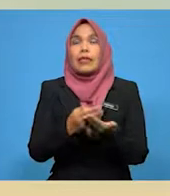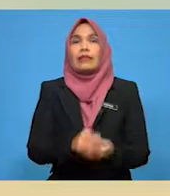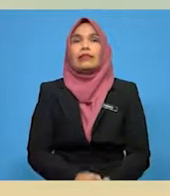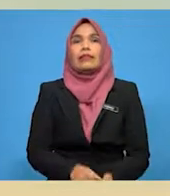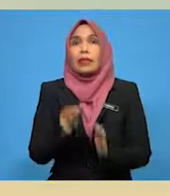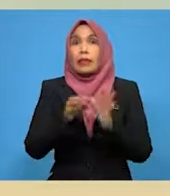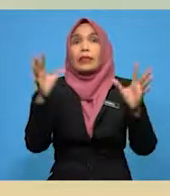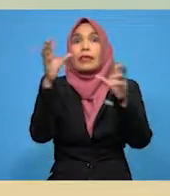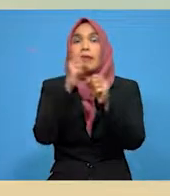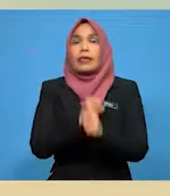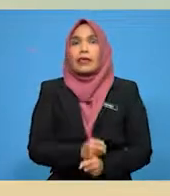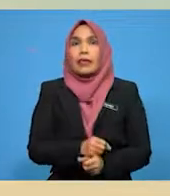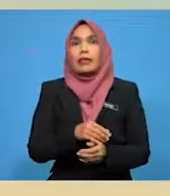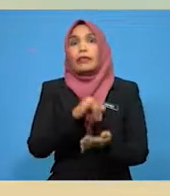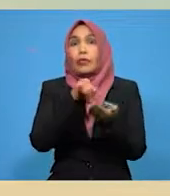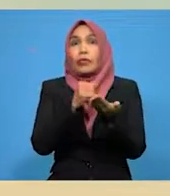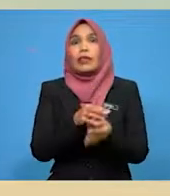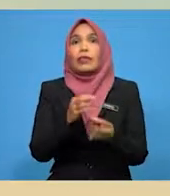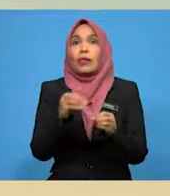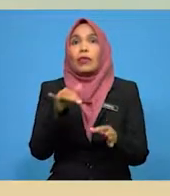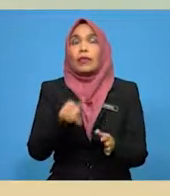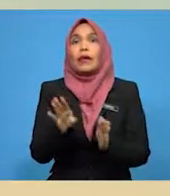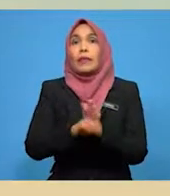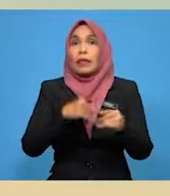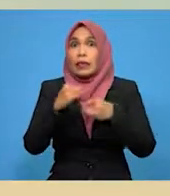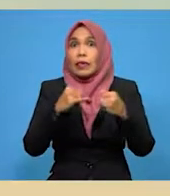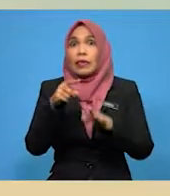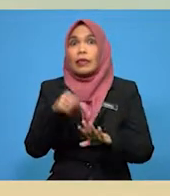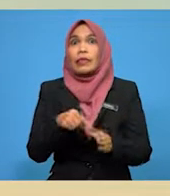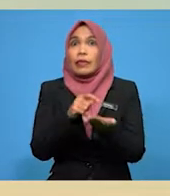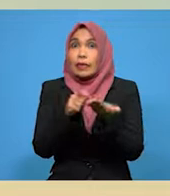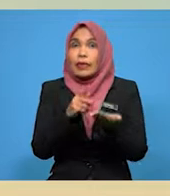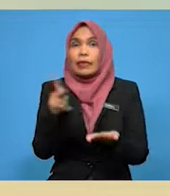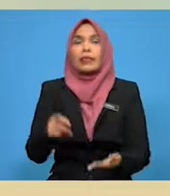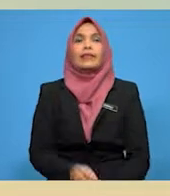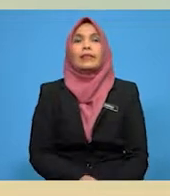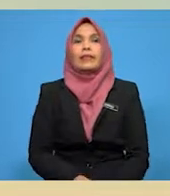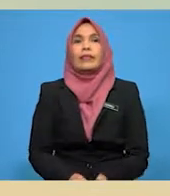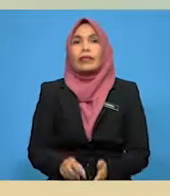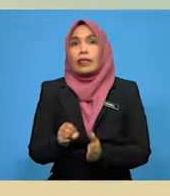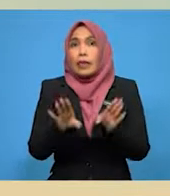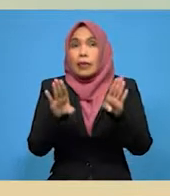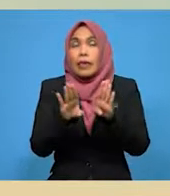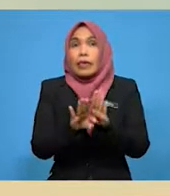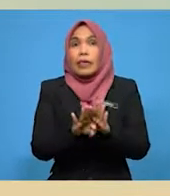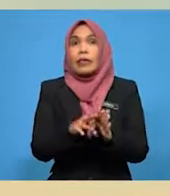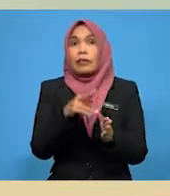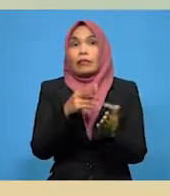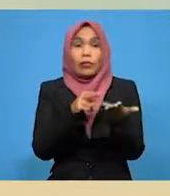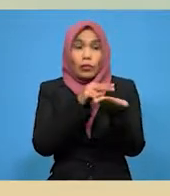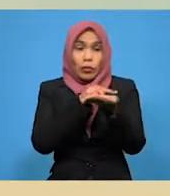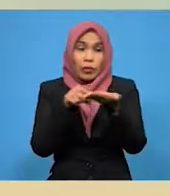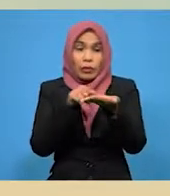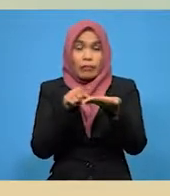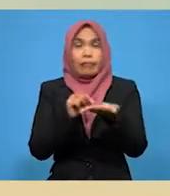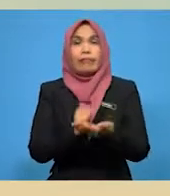mendapatkan jumlah telur yang berjaya ditetaskan dan juga sebagai rujukan untuk meningkatkan kadar